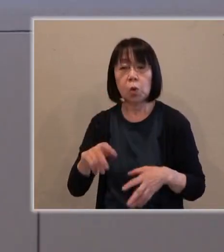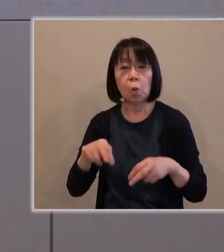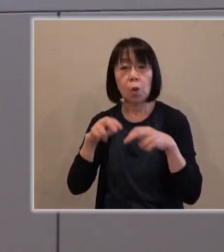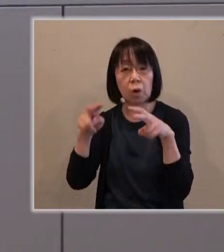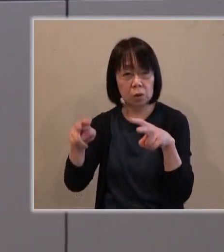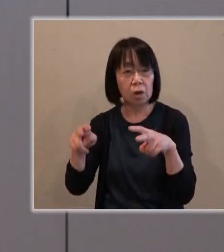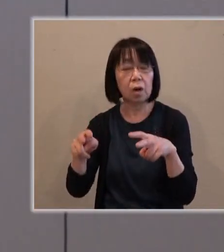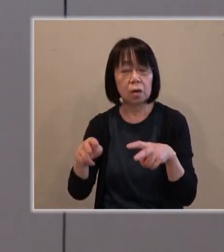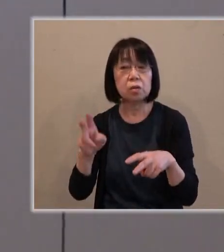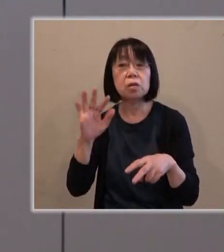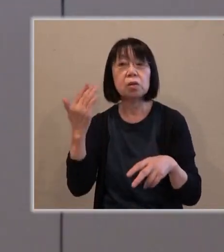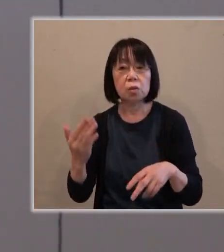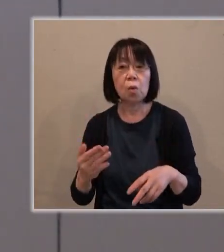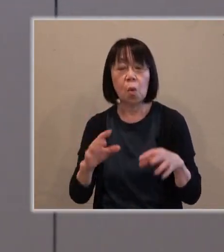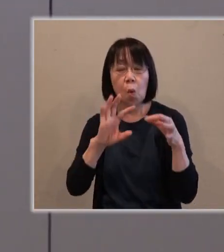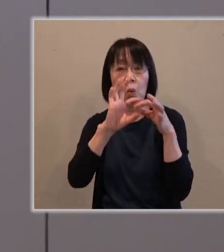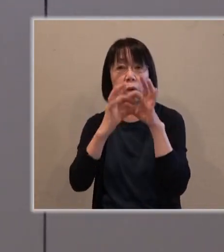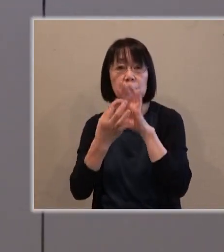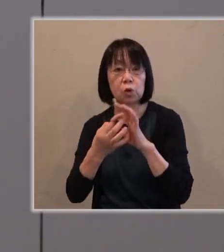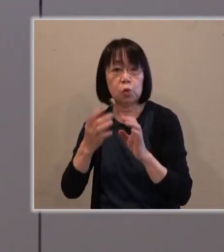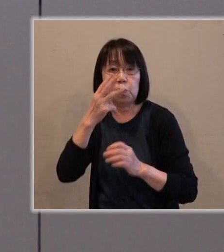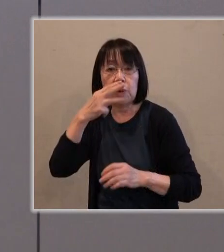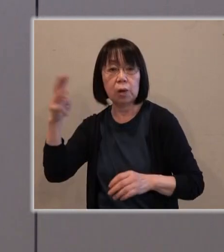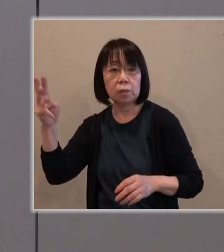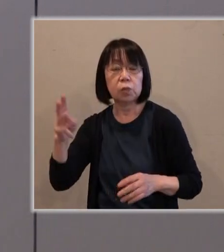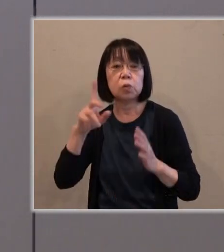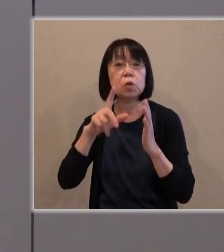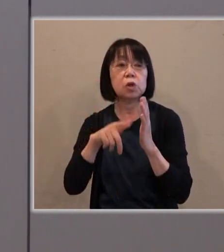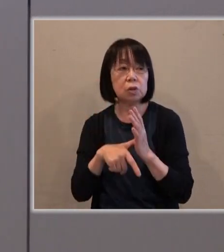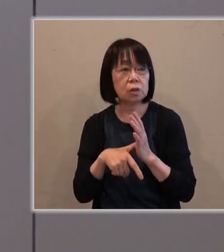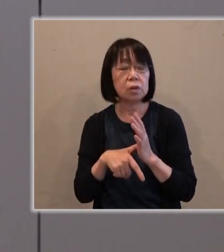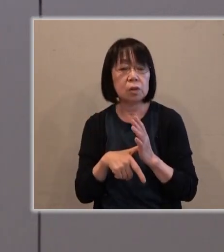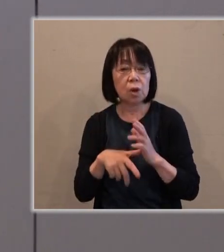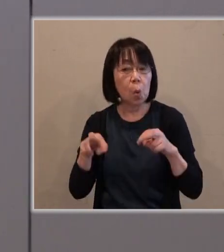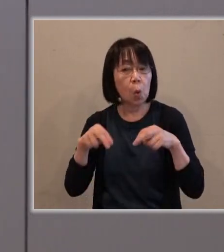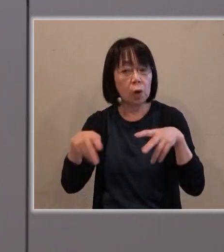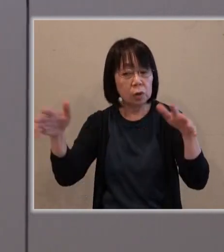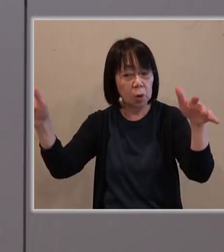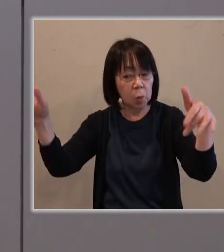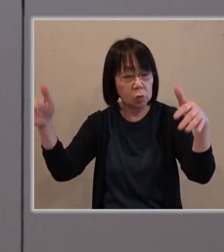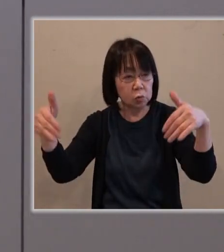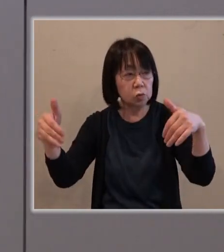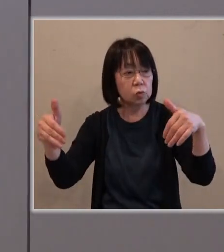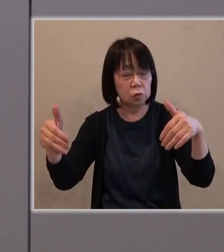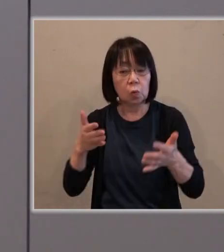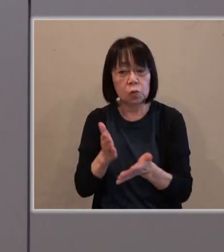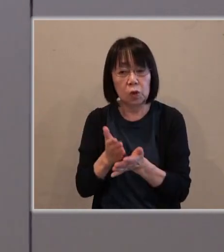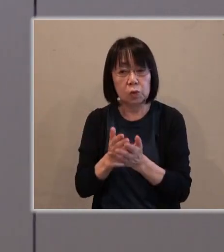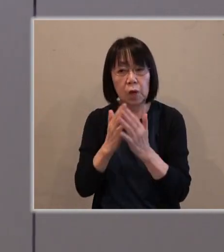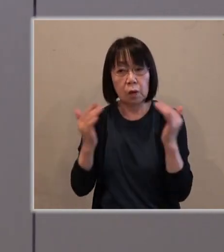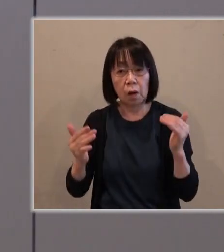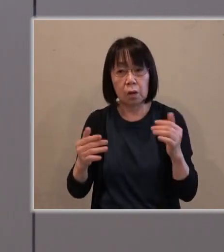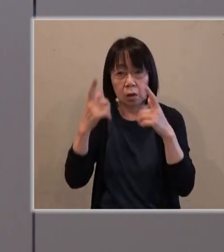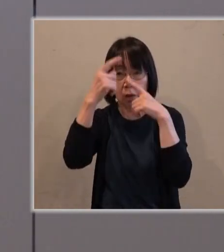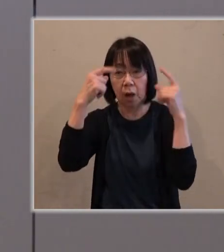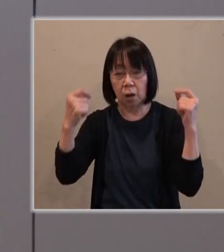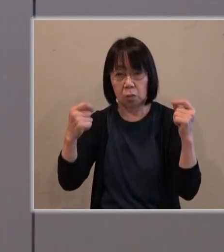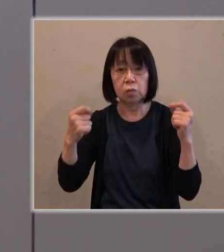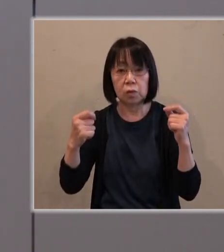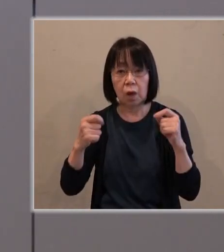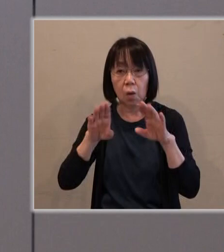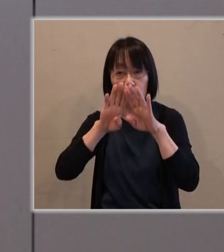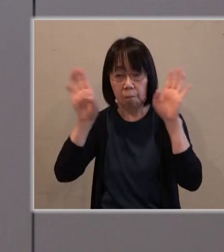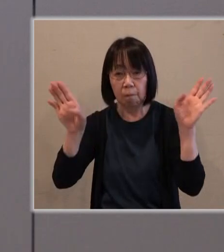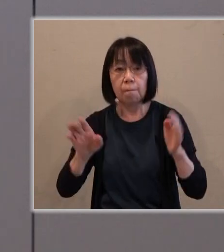ピックパラリンピックの時に結構ボランティアの募集の説明会を大学で行っていたりしたんです